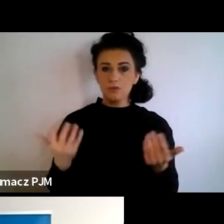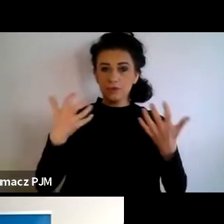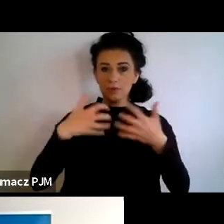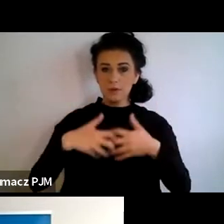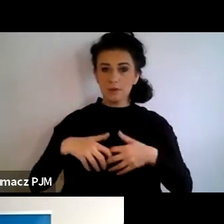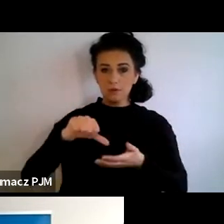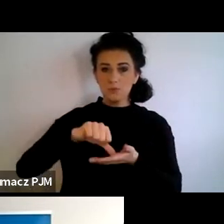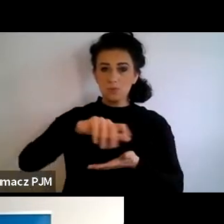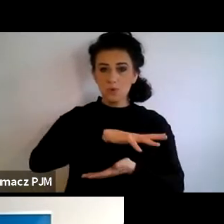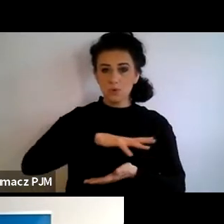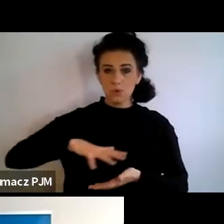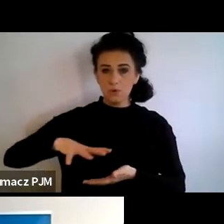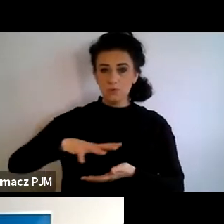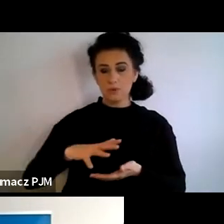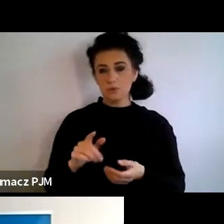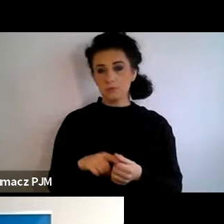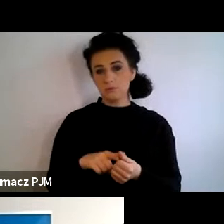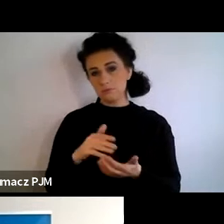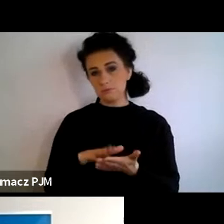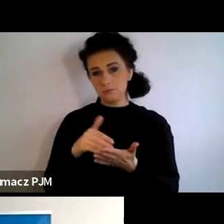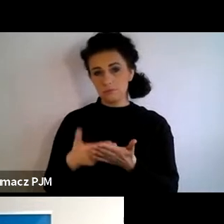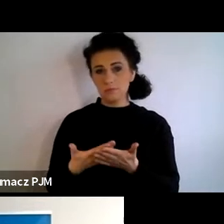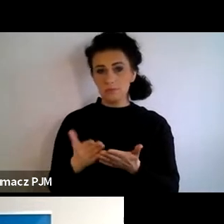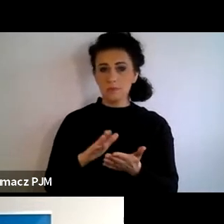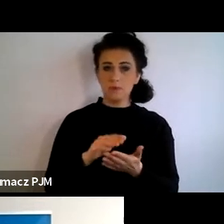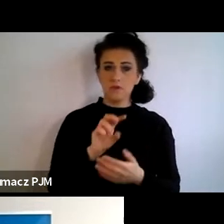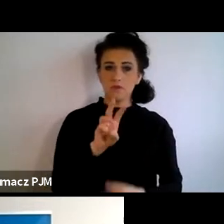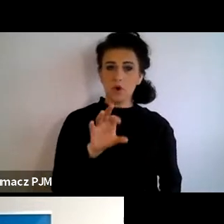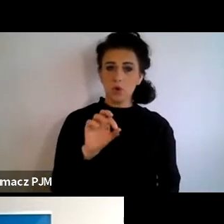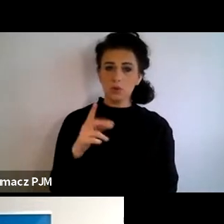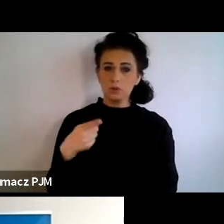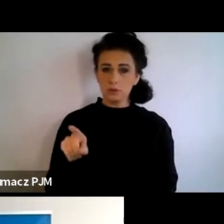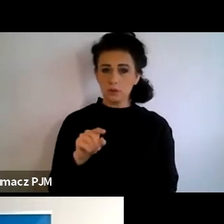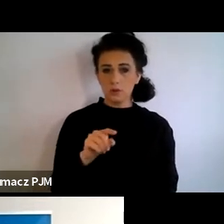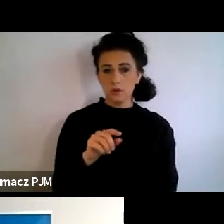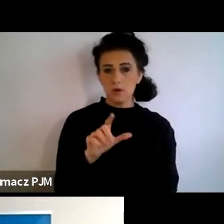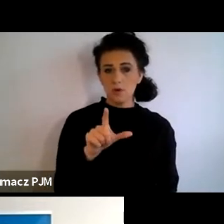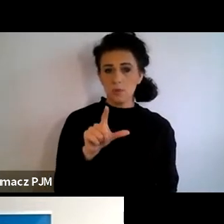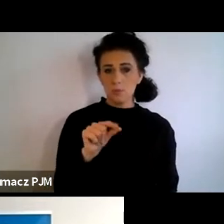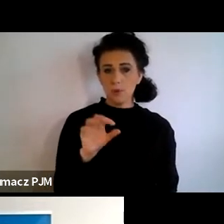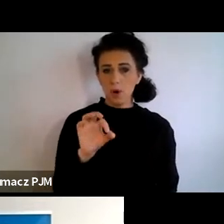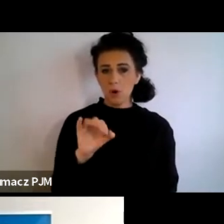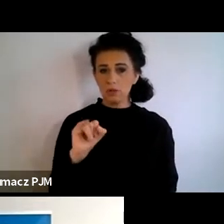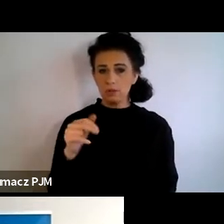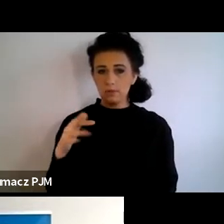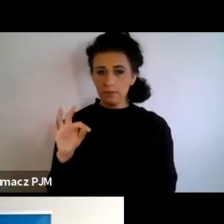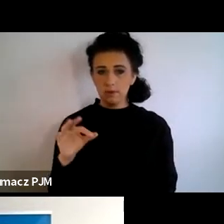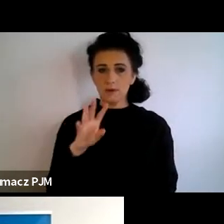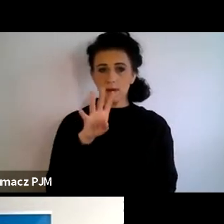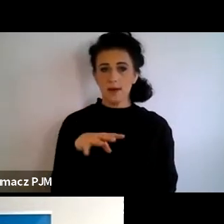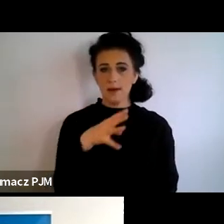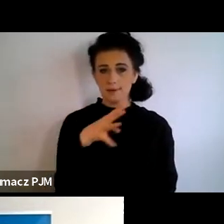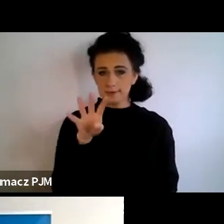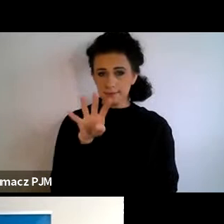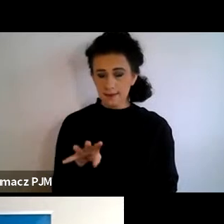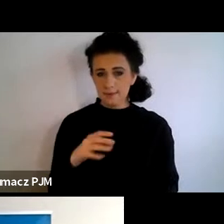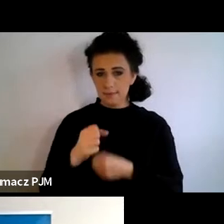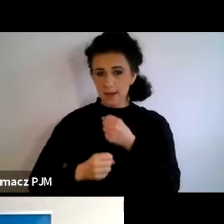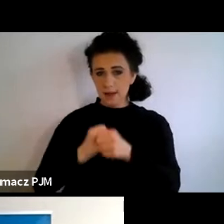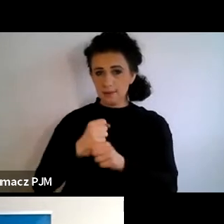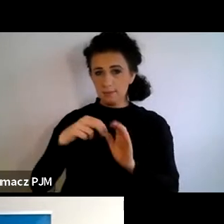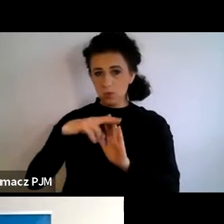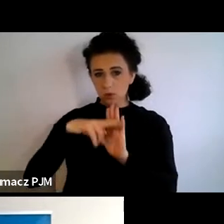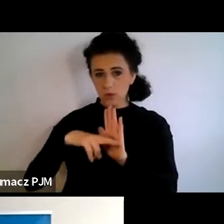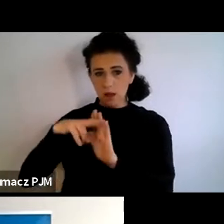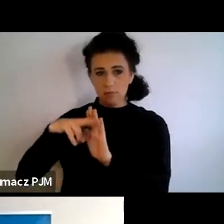środowisk, które były wypełnione jako wstępne, czyli Word, PowerPoint, czyli tego Excel, wszystkiego, czego pracujemy. Na pewno praca